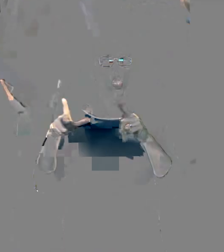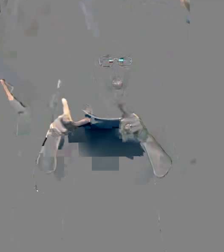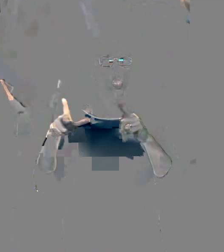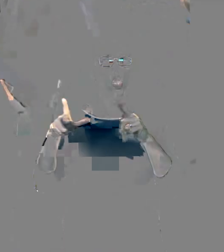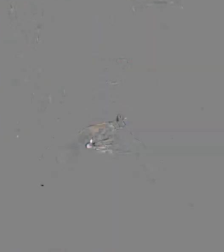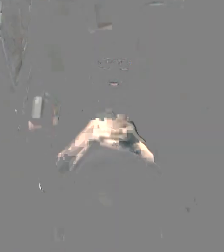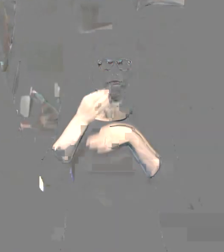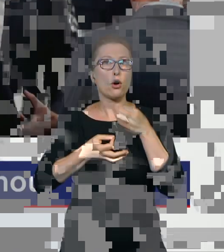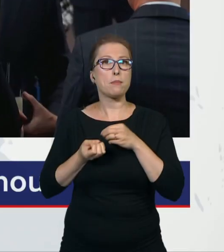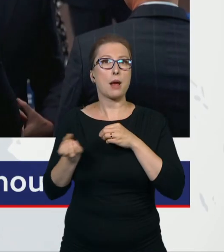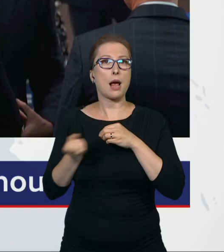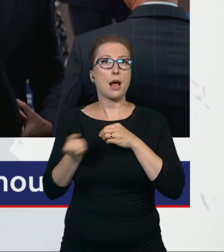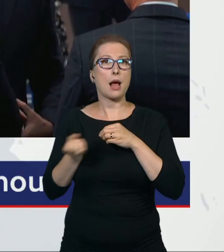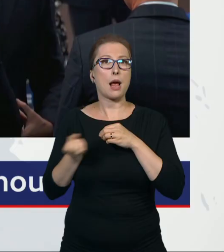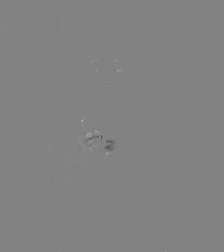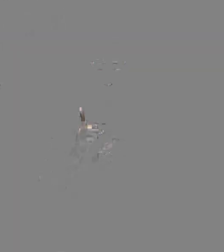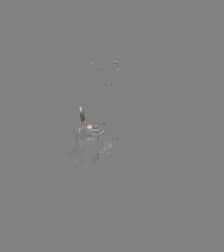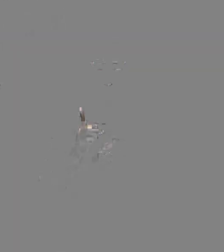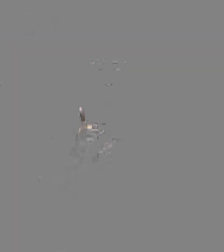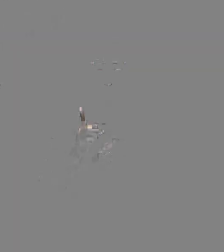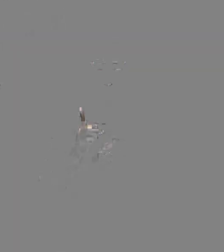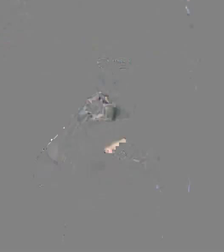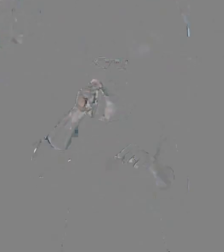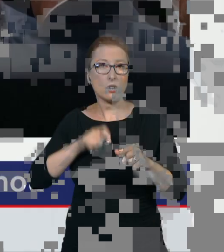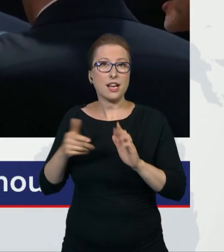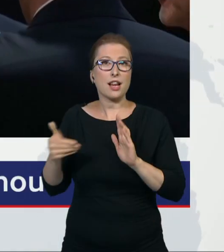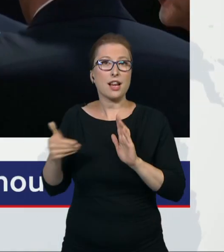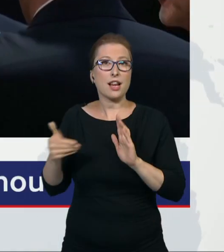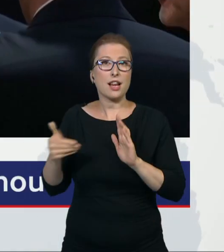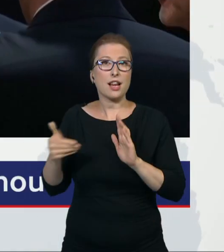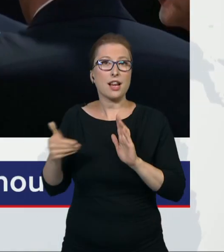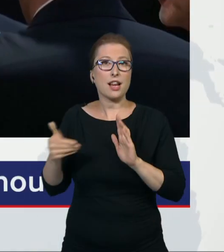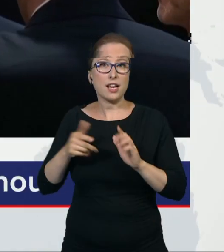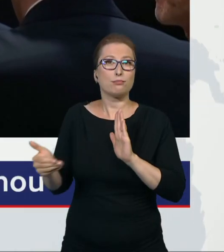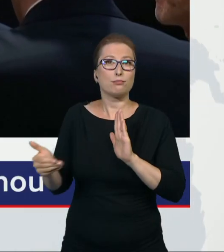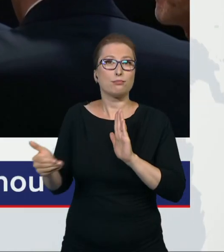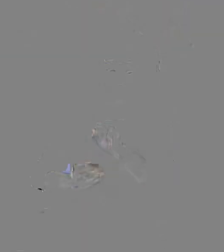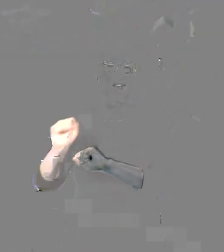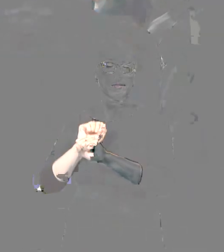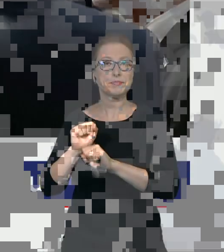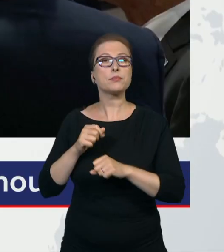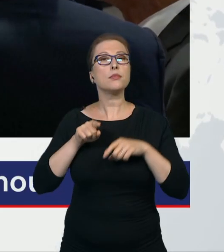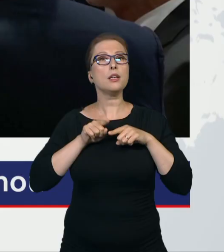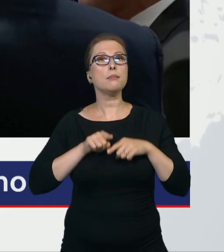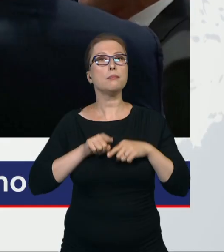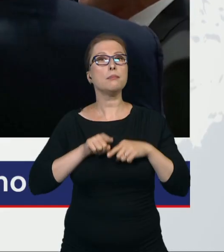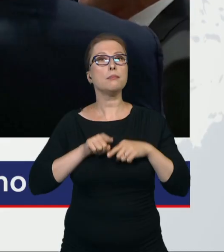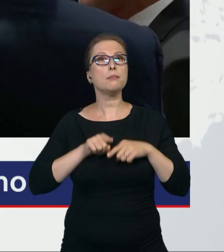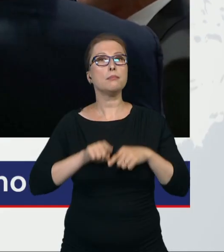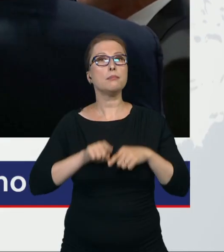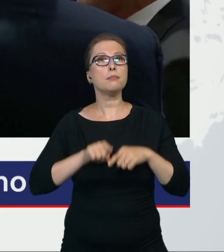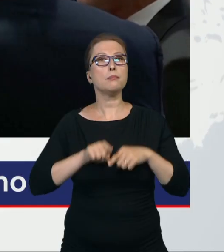informace ukrajinskou prezident Ukrajiny od mluví